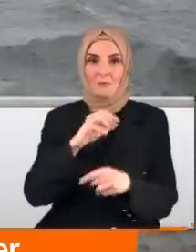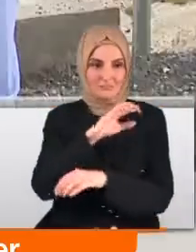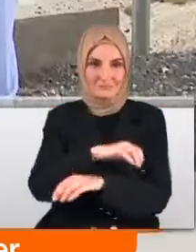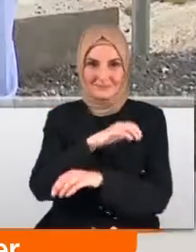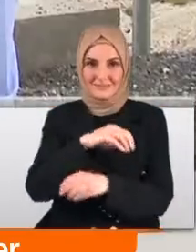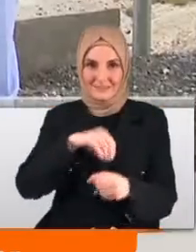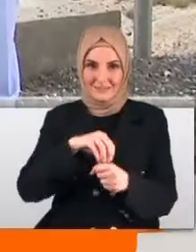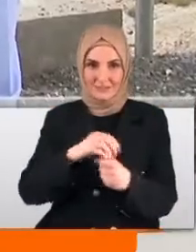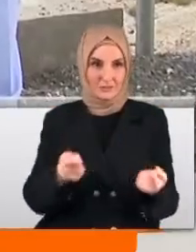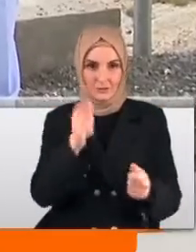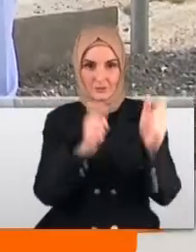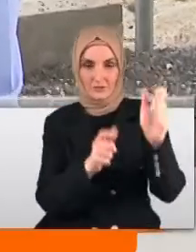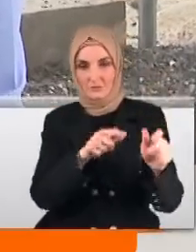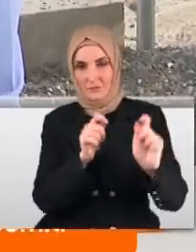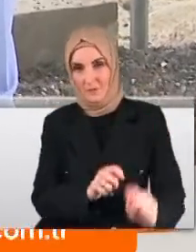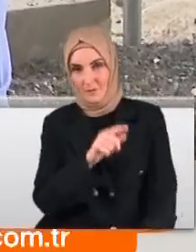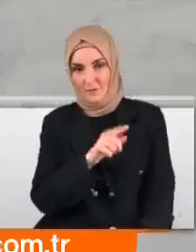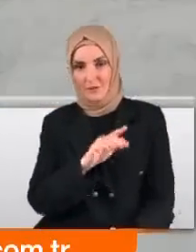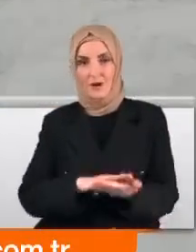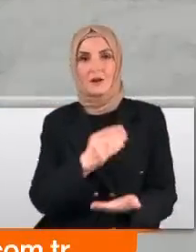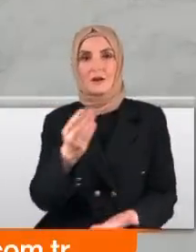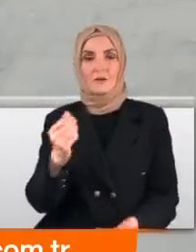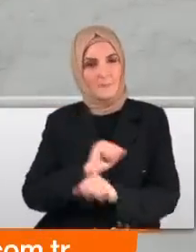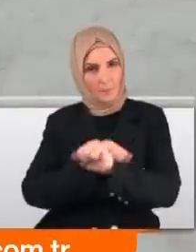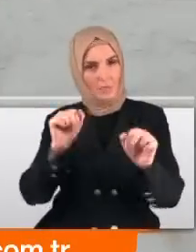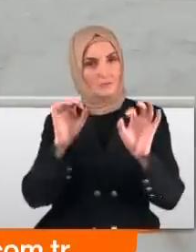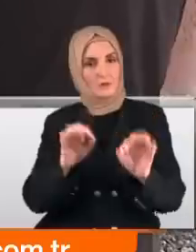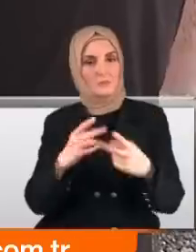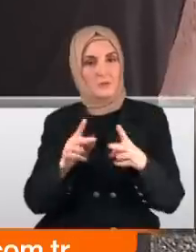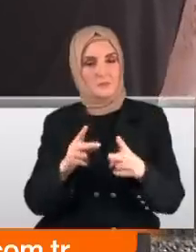arkadaşlar, patlatma yapabilirsiniz.